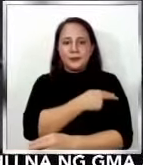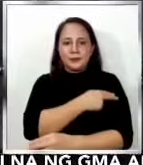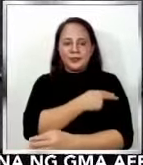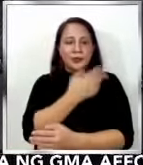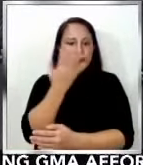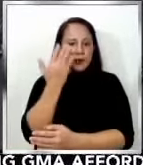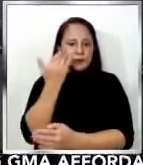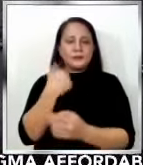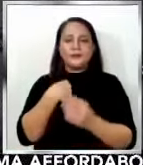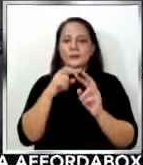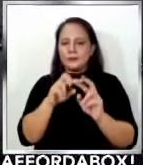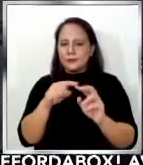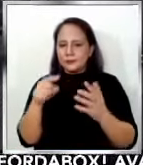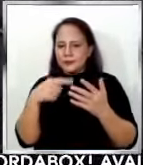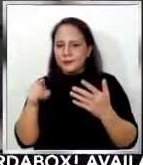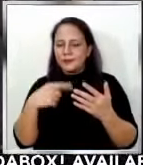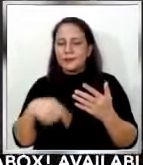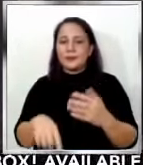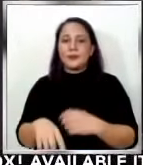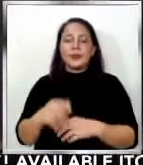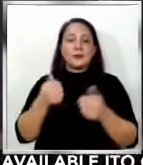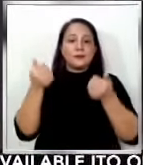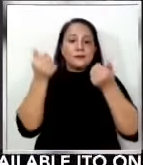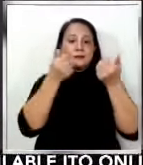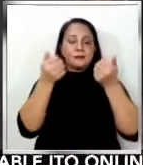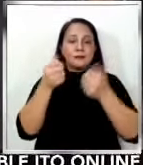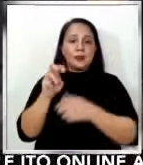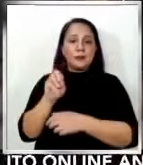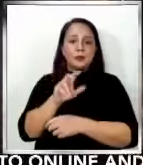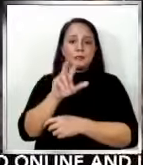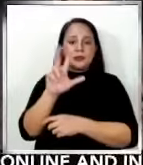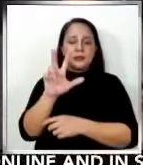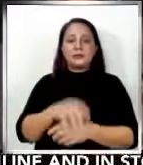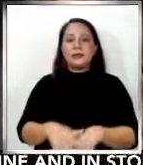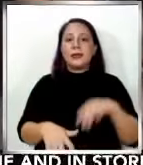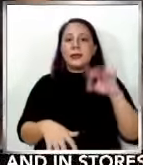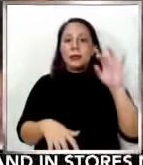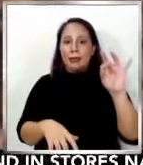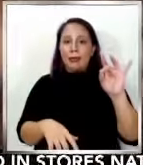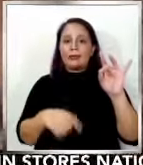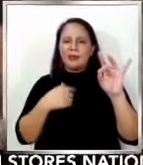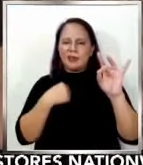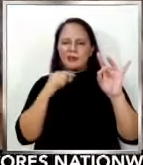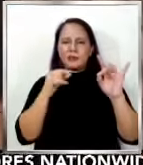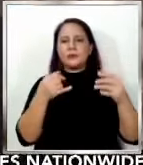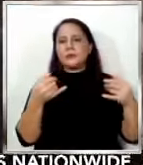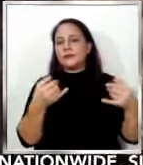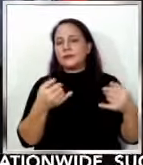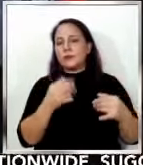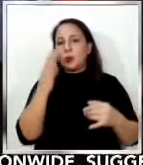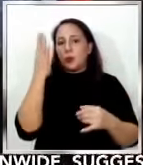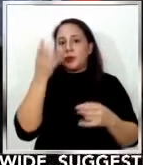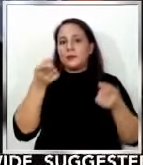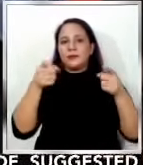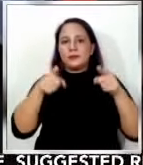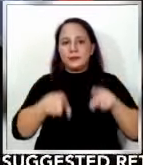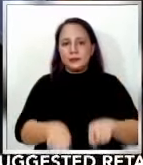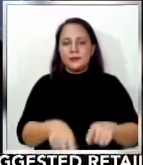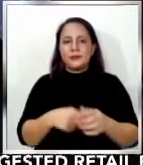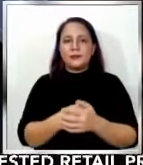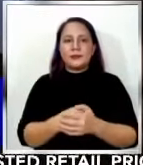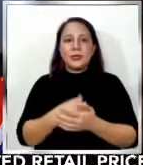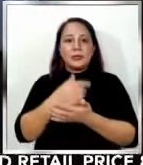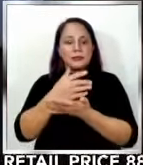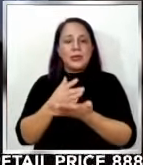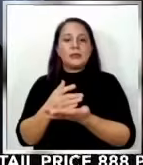Ayon sa pamunuan ng MRT 3, 8 pasahero ang nagtamo ng minor injuries dahil sa insidente. Yung iba may karoon ng